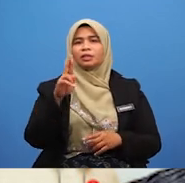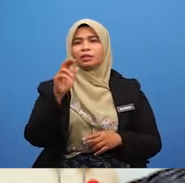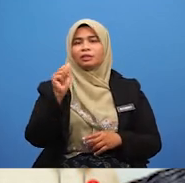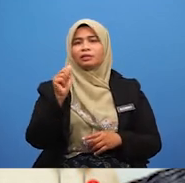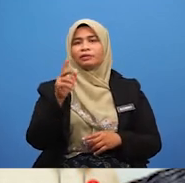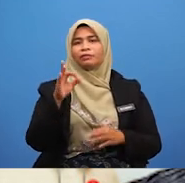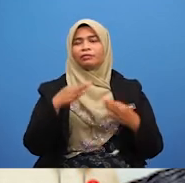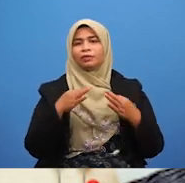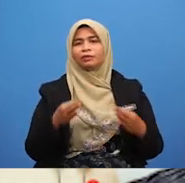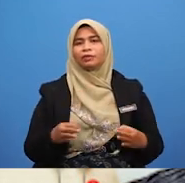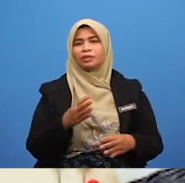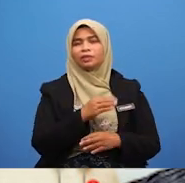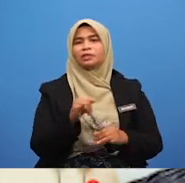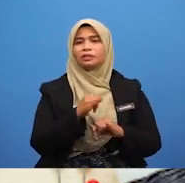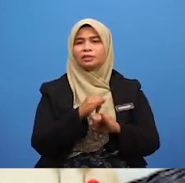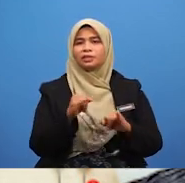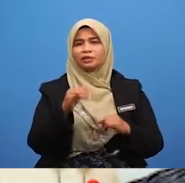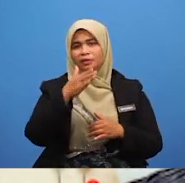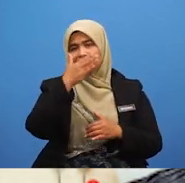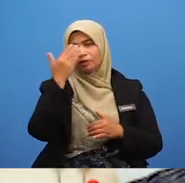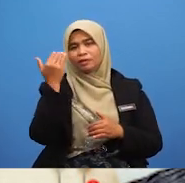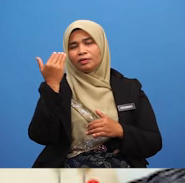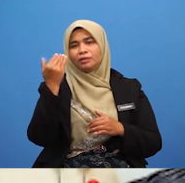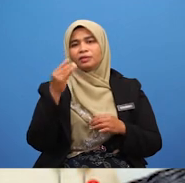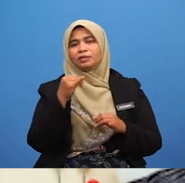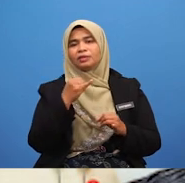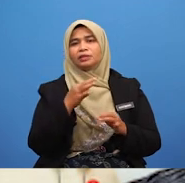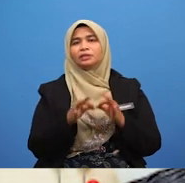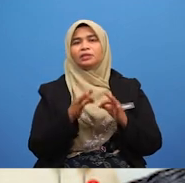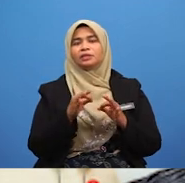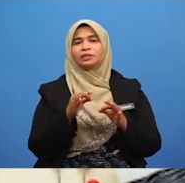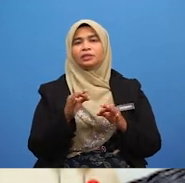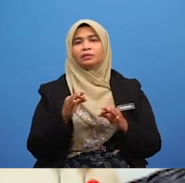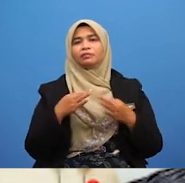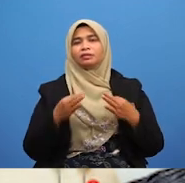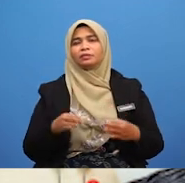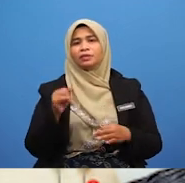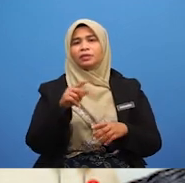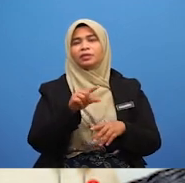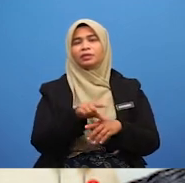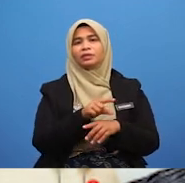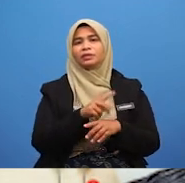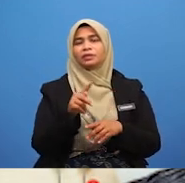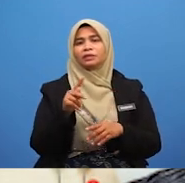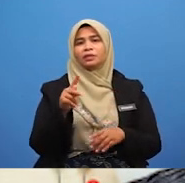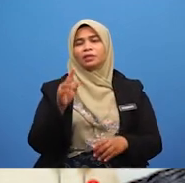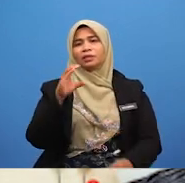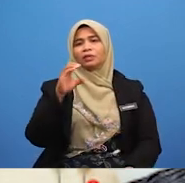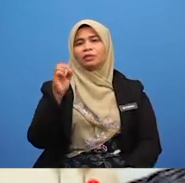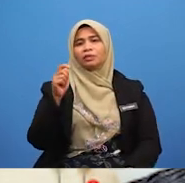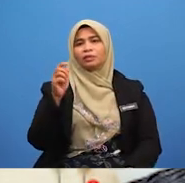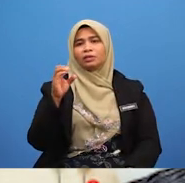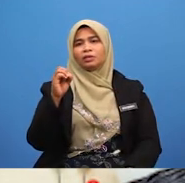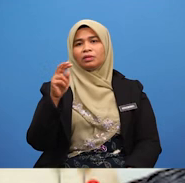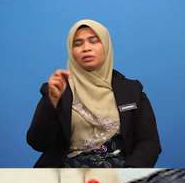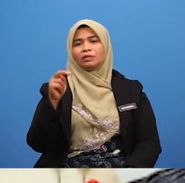fabrik. Dan jangan lupa ya pelajar, jika fabrik yang digunakan ialah fabrik cotton,